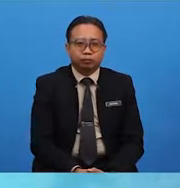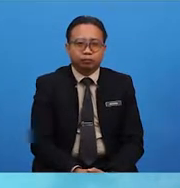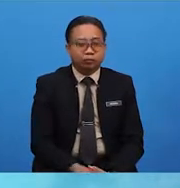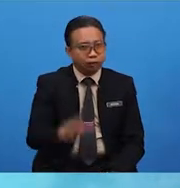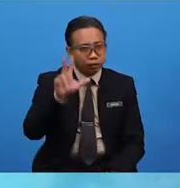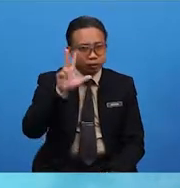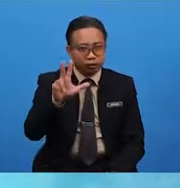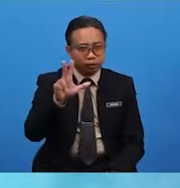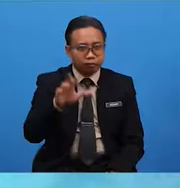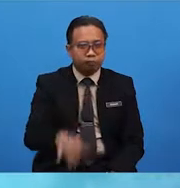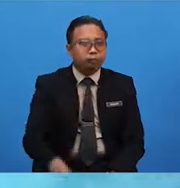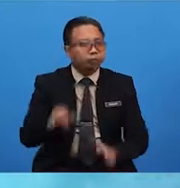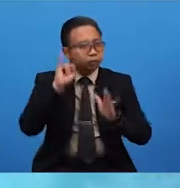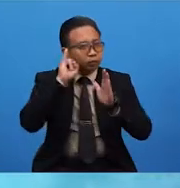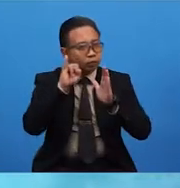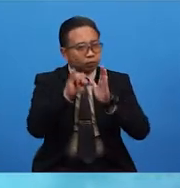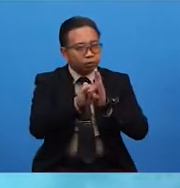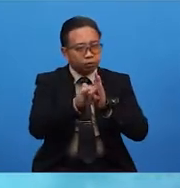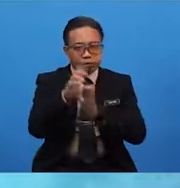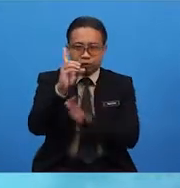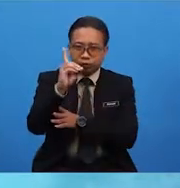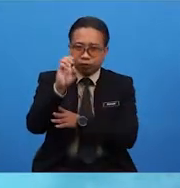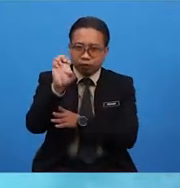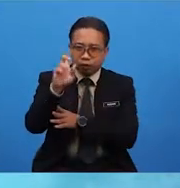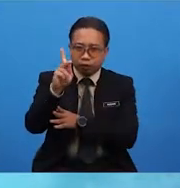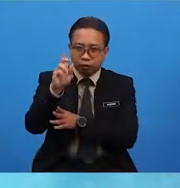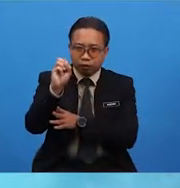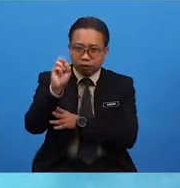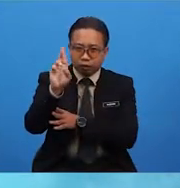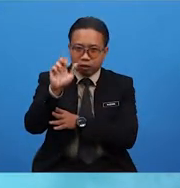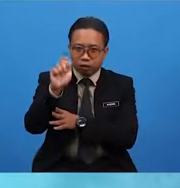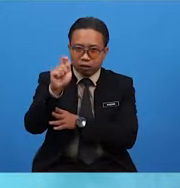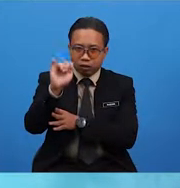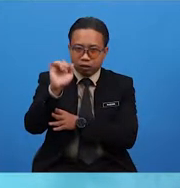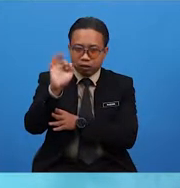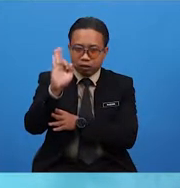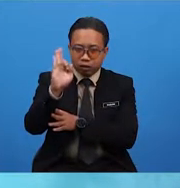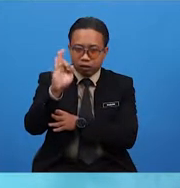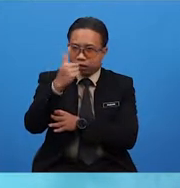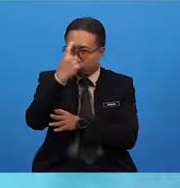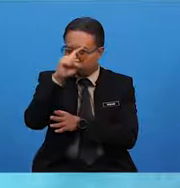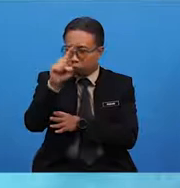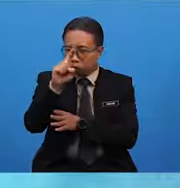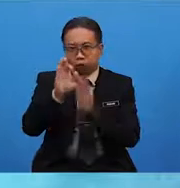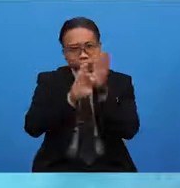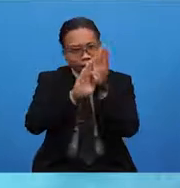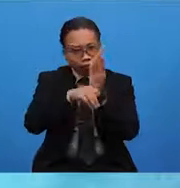ketiga ilustrasi jika oratif ilustrasi ini berfungsi